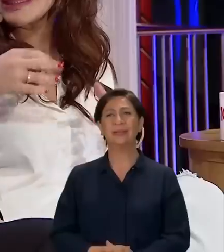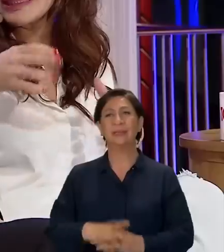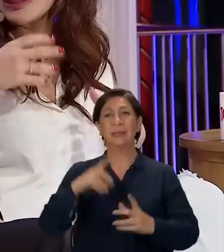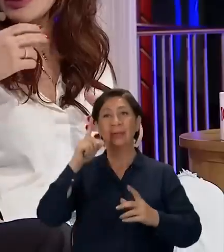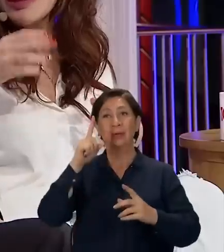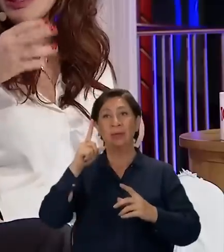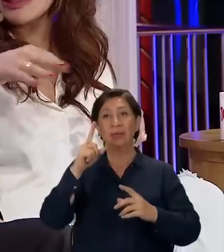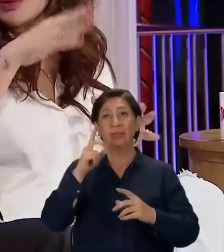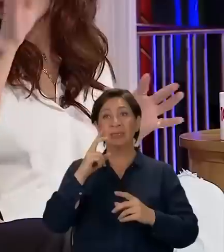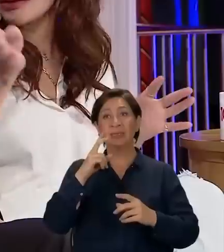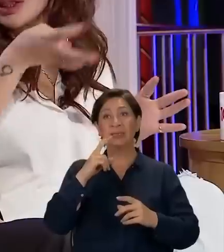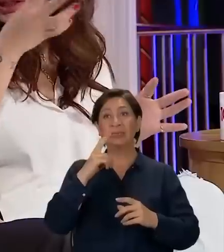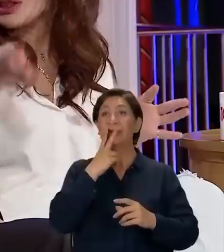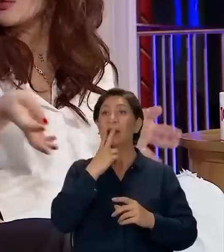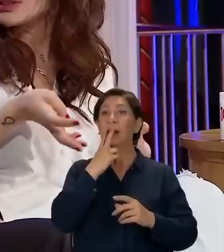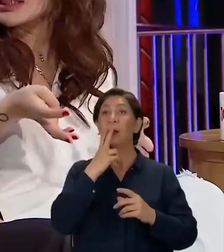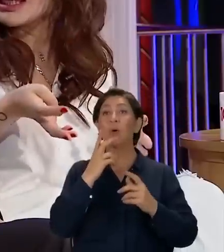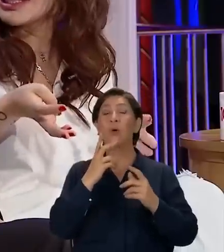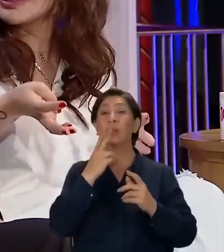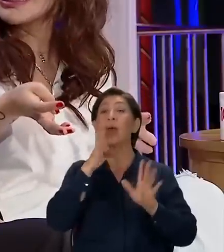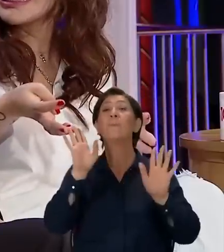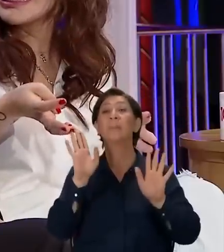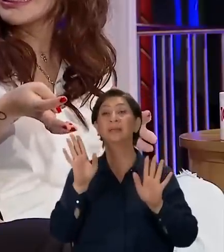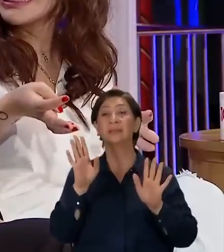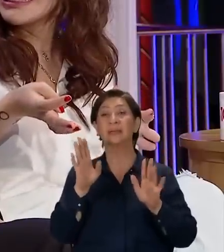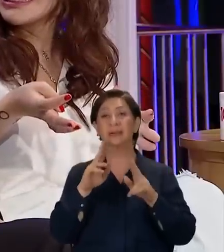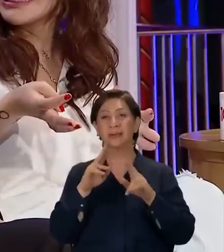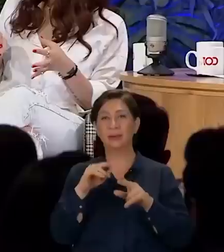gece böyle sigara kullanmayın diye dönen şeyler. Neydi onların genel adı?